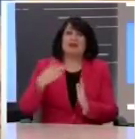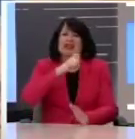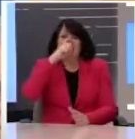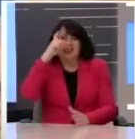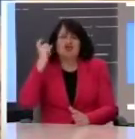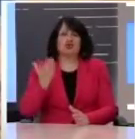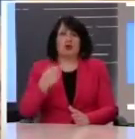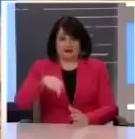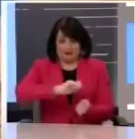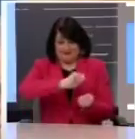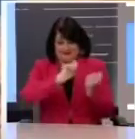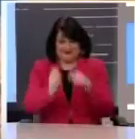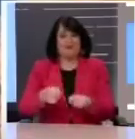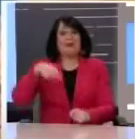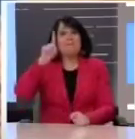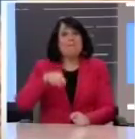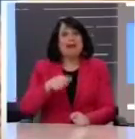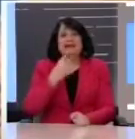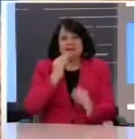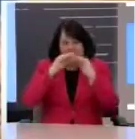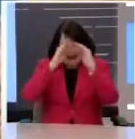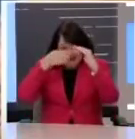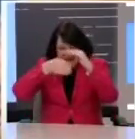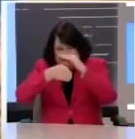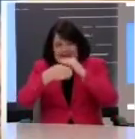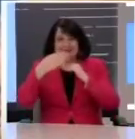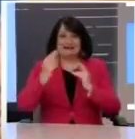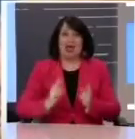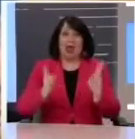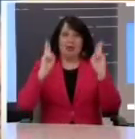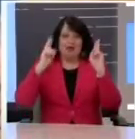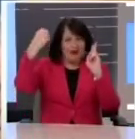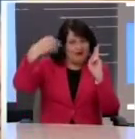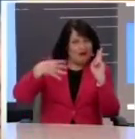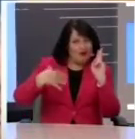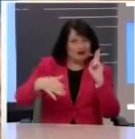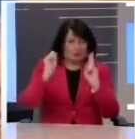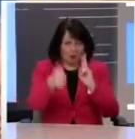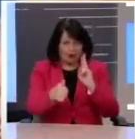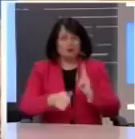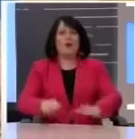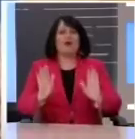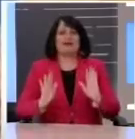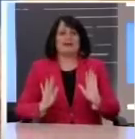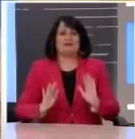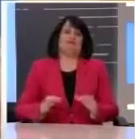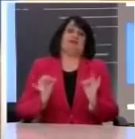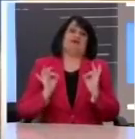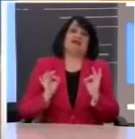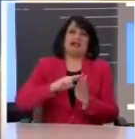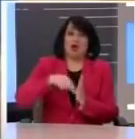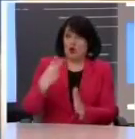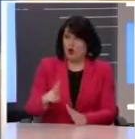στις σημερινές μέρες που ξανά αχνοφέγγει μια ελπίδα εξόδου, ανάτασης, δεν έγινε από μόνη της. Βεβαίως, ο ρόλος